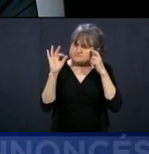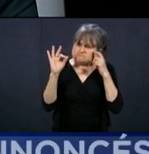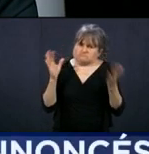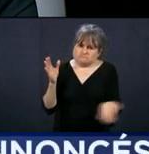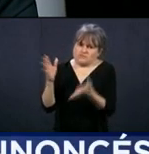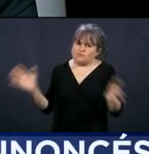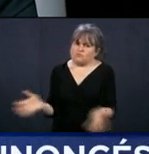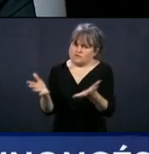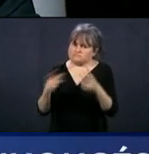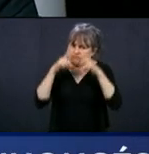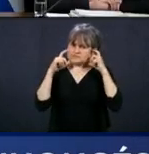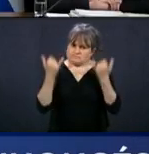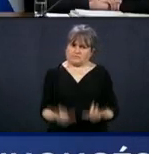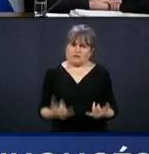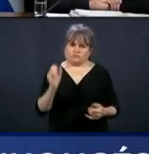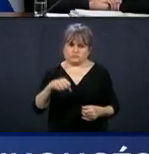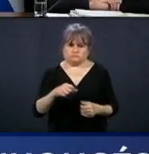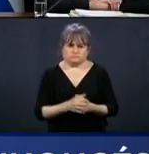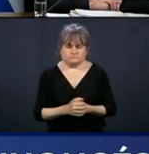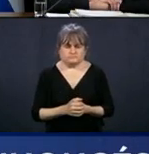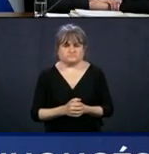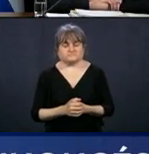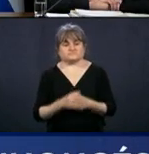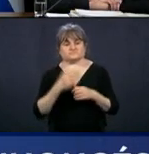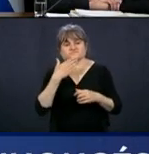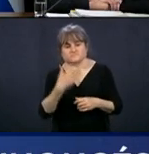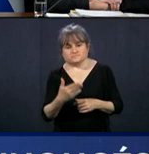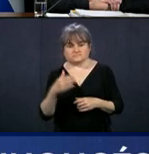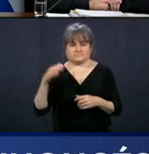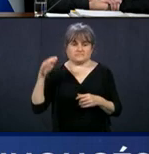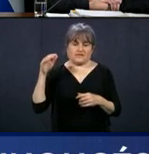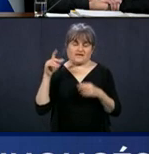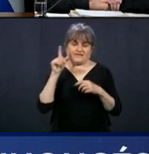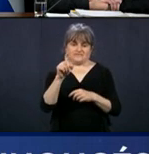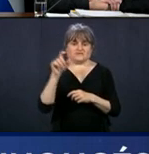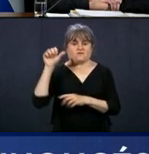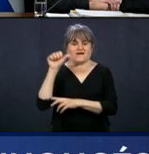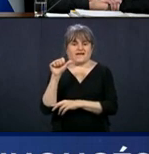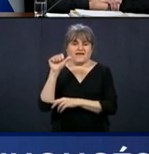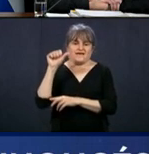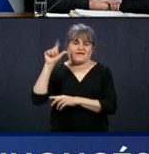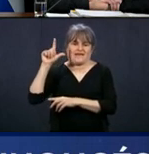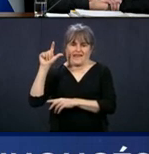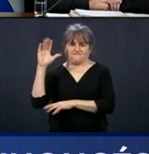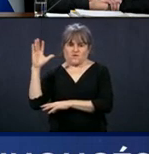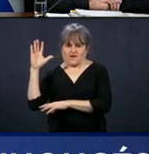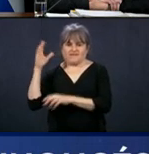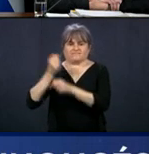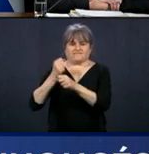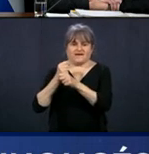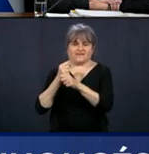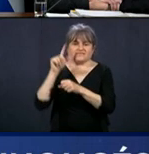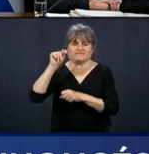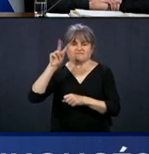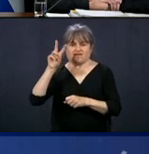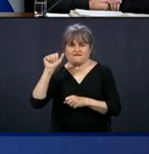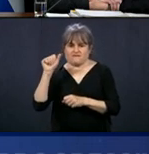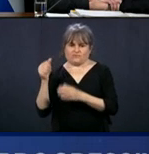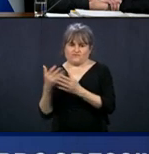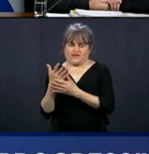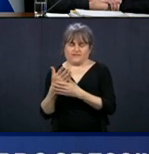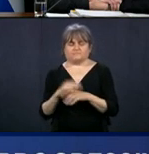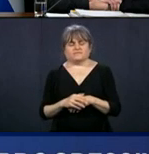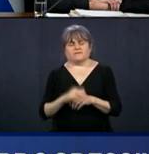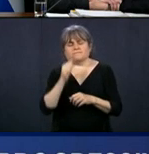couvre-visages. Merci. Alain Laforêt, TVA Nouvelles. Pour vous, Madame la vice-première ministre, sur un ton un peu plus